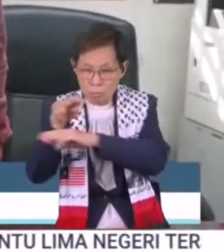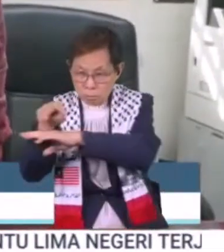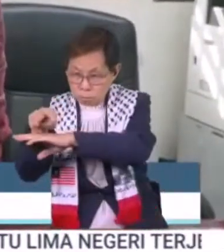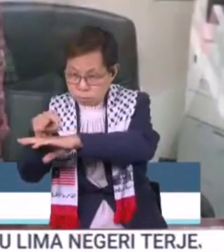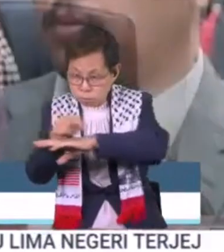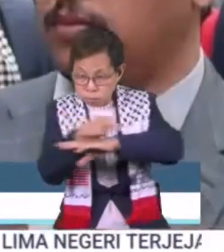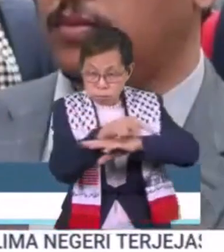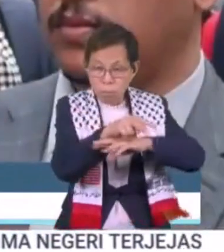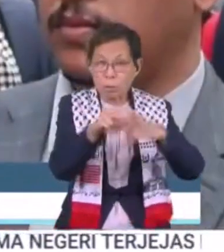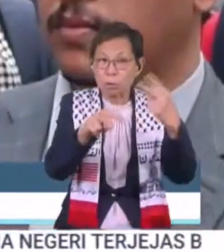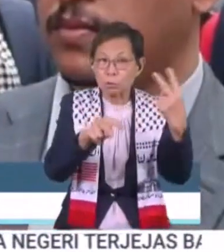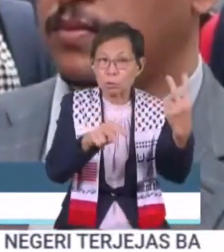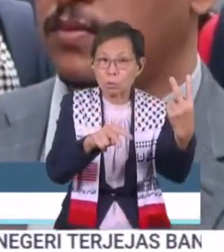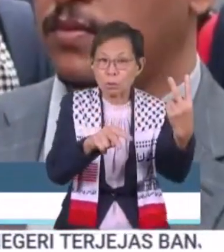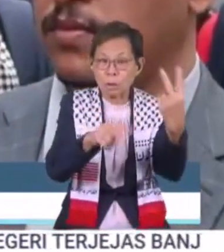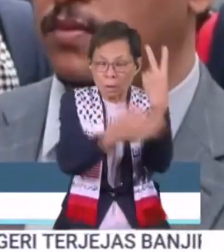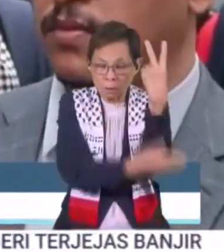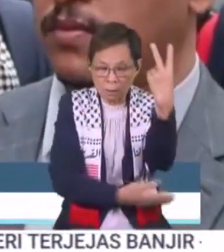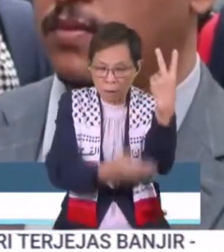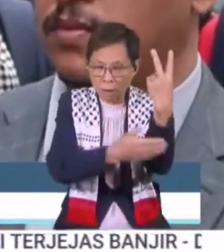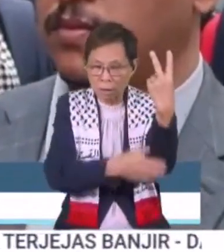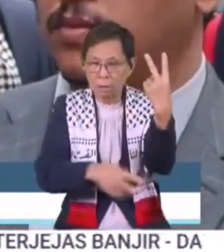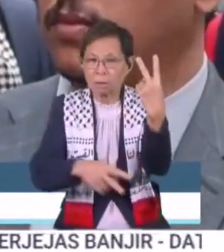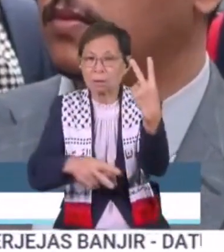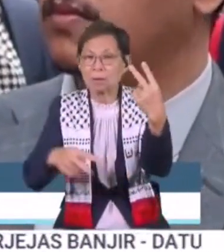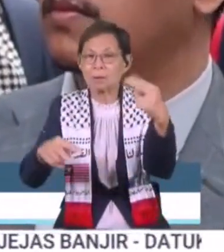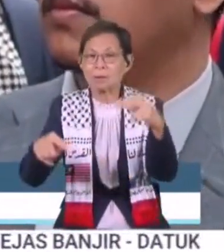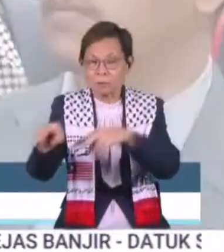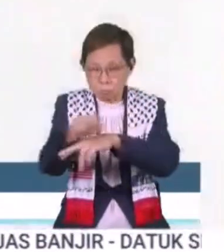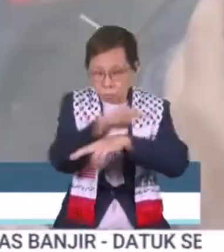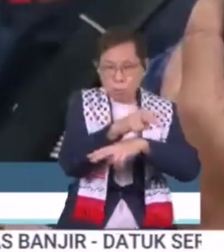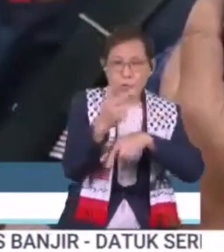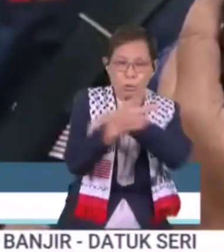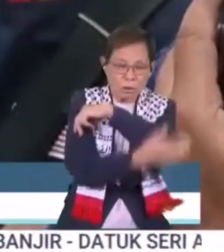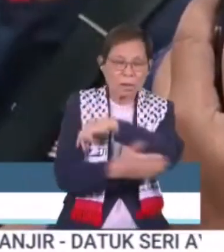antara duaa insya